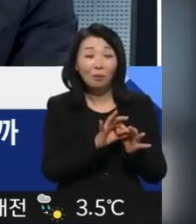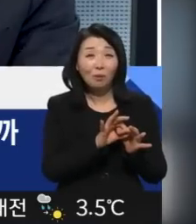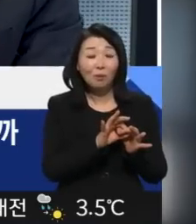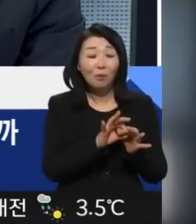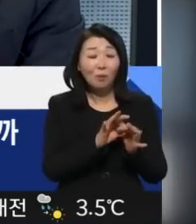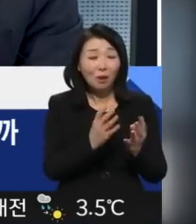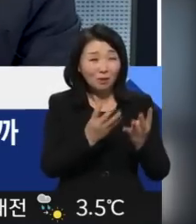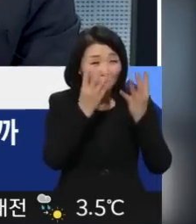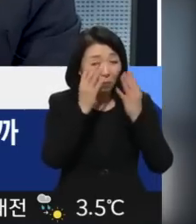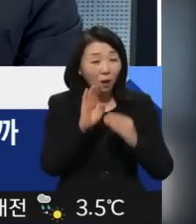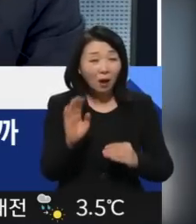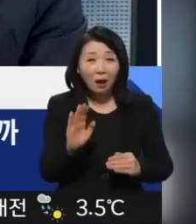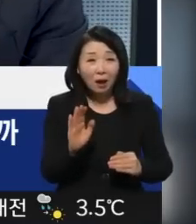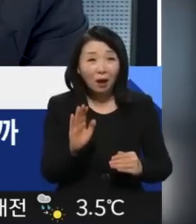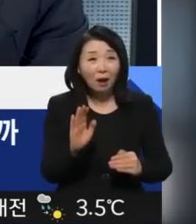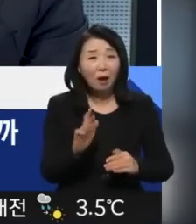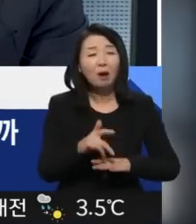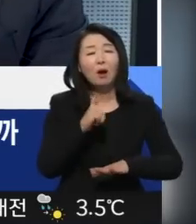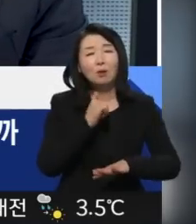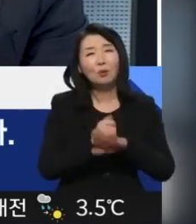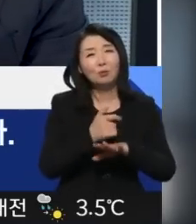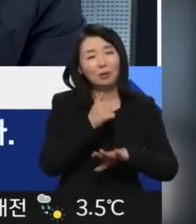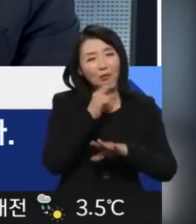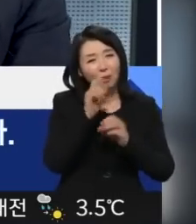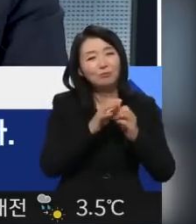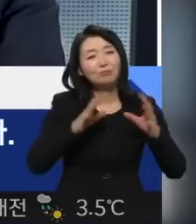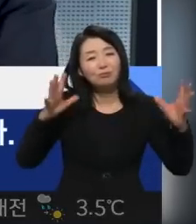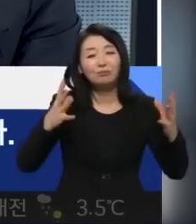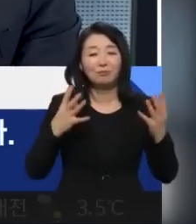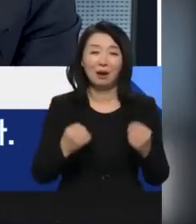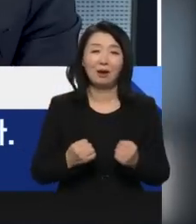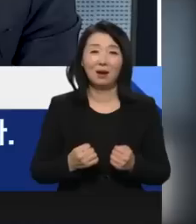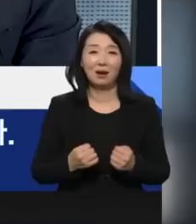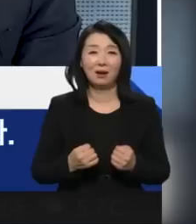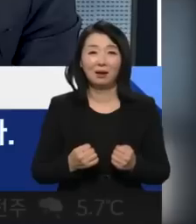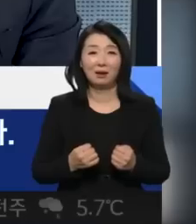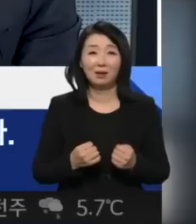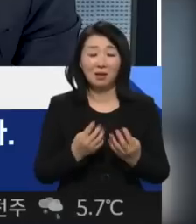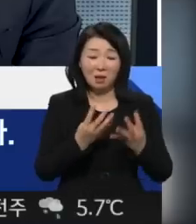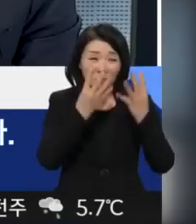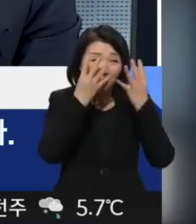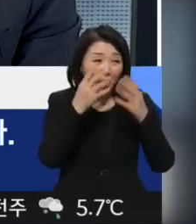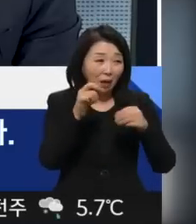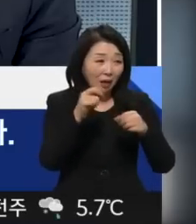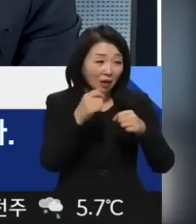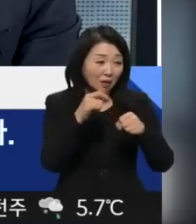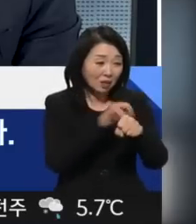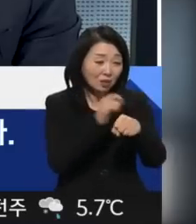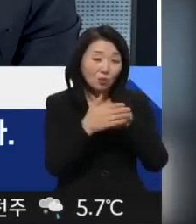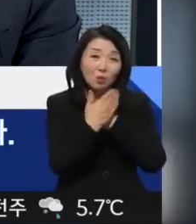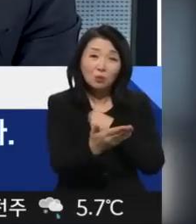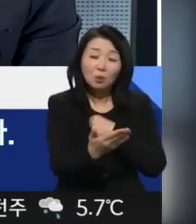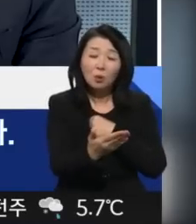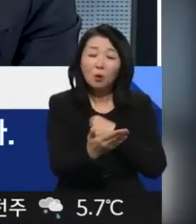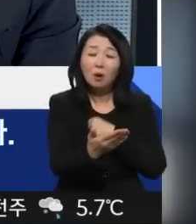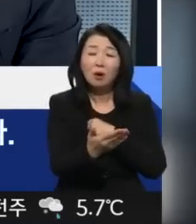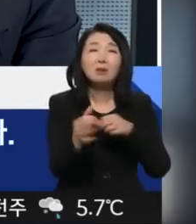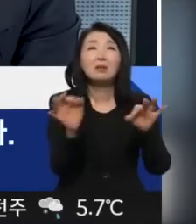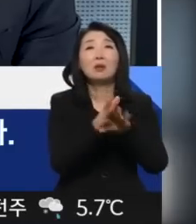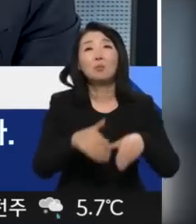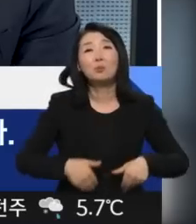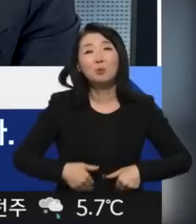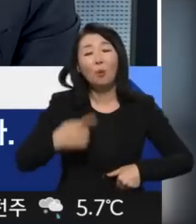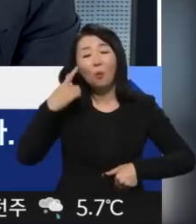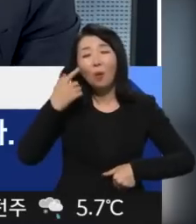특권을 발휘한다면 너무나 큰 후폭풍이 불어닥칠 네. 것이기 때문에 불체포 특권 자체를 없애야 된다고 생각합니다. 이거 왕조시대에 만들어진